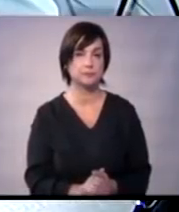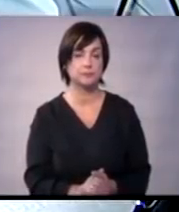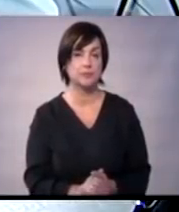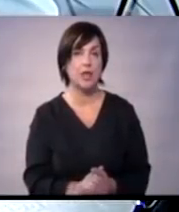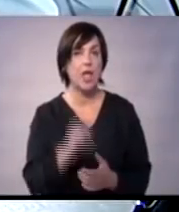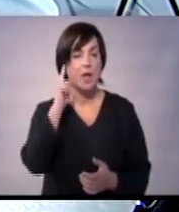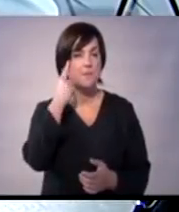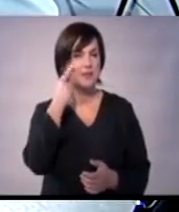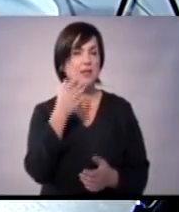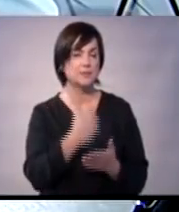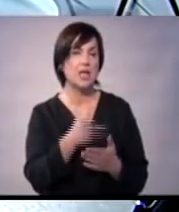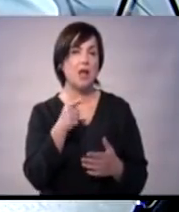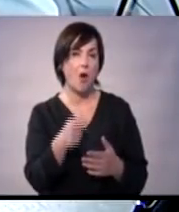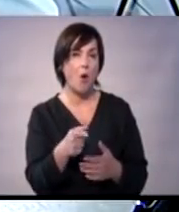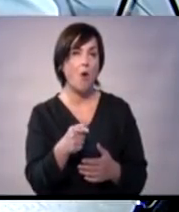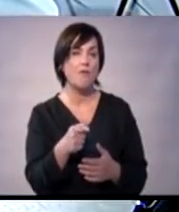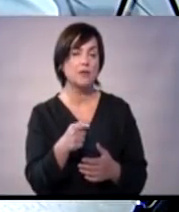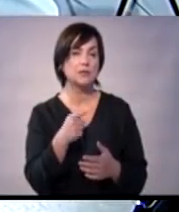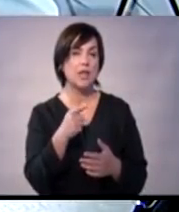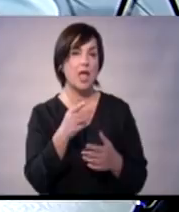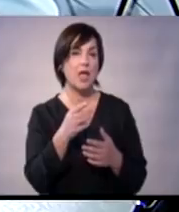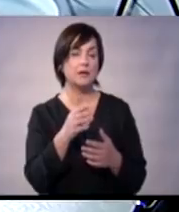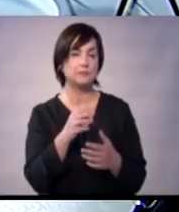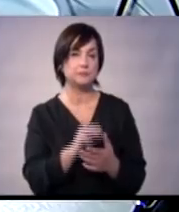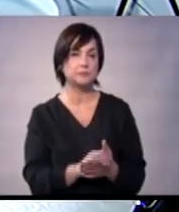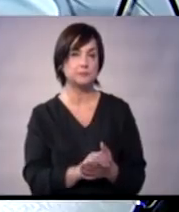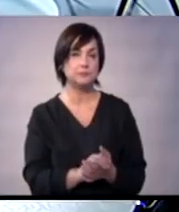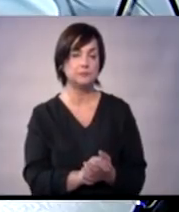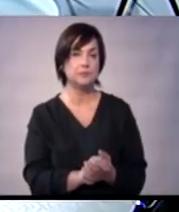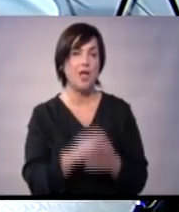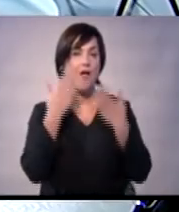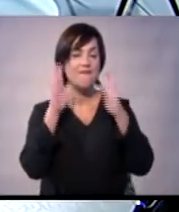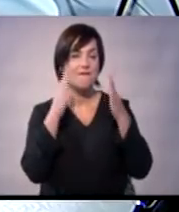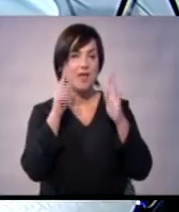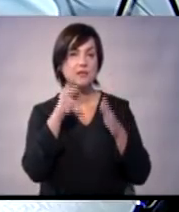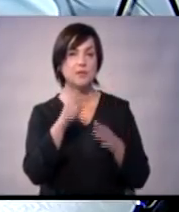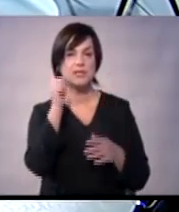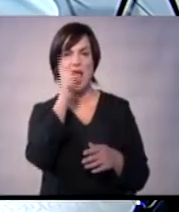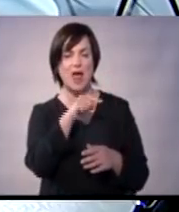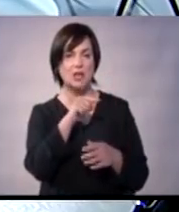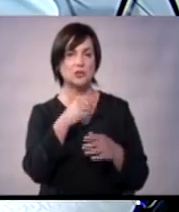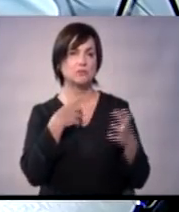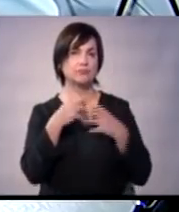Ми се чини дека тие што беа од ботовите, Facebook ботовите се лажни ботови.